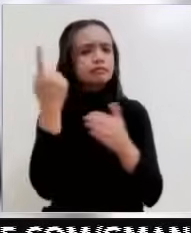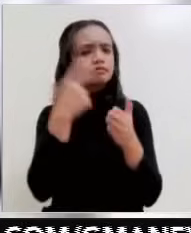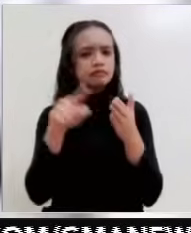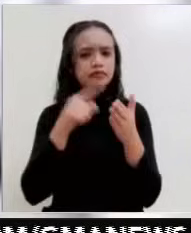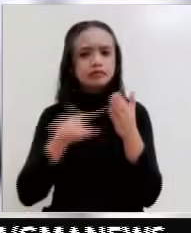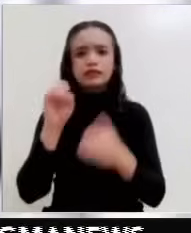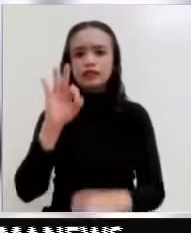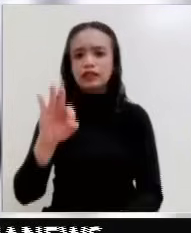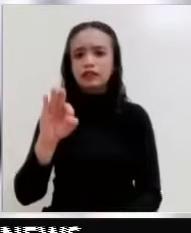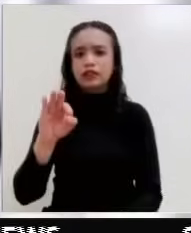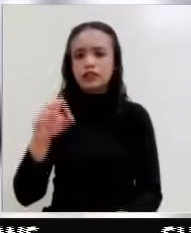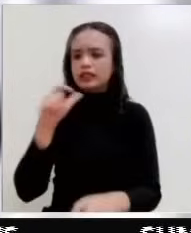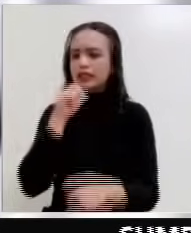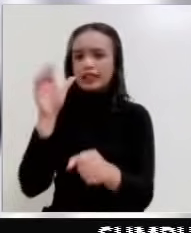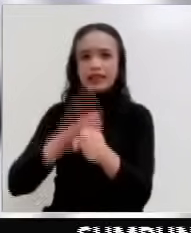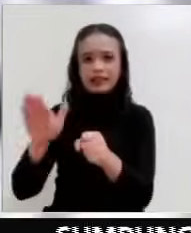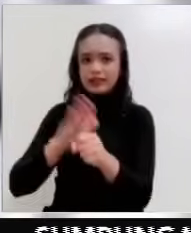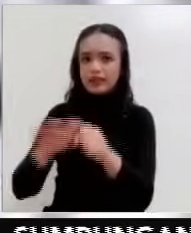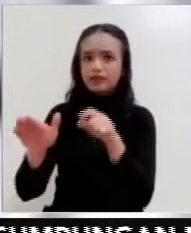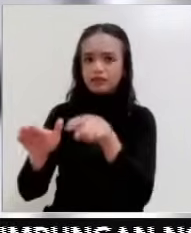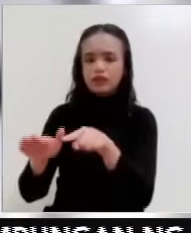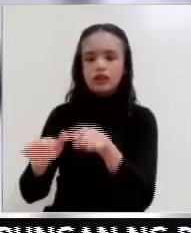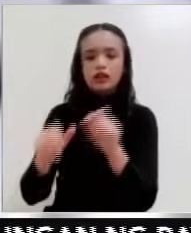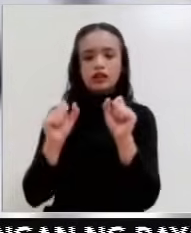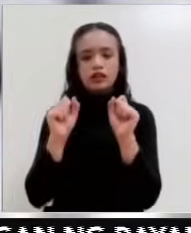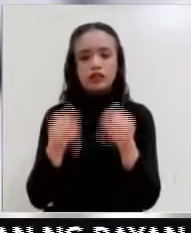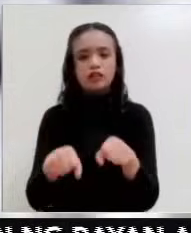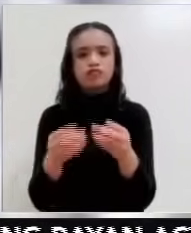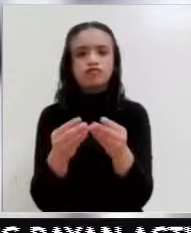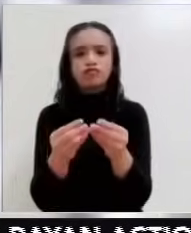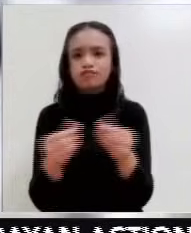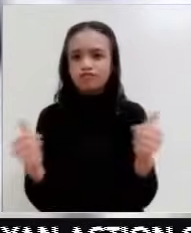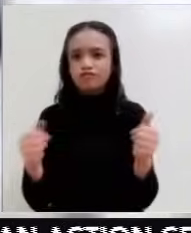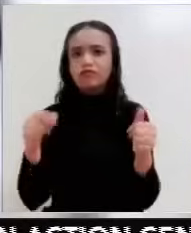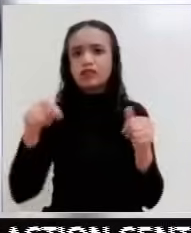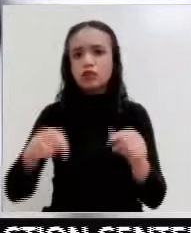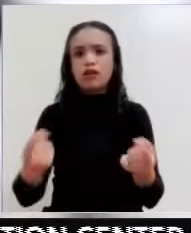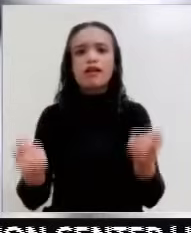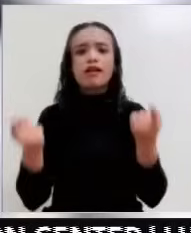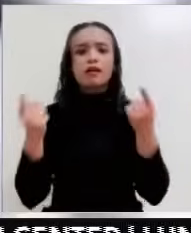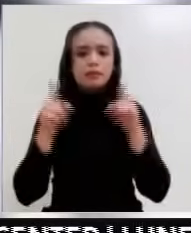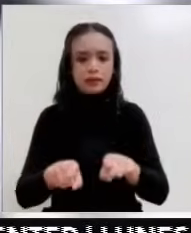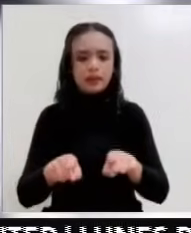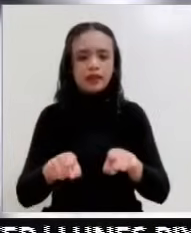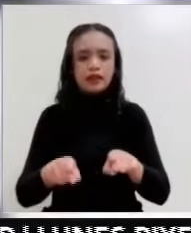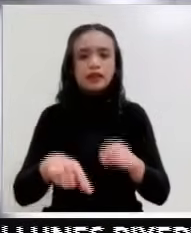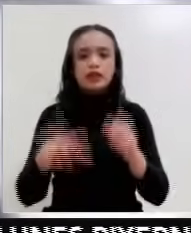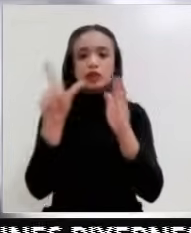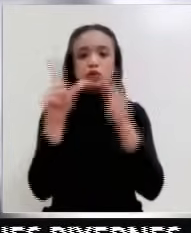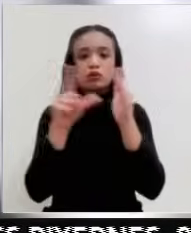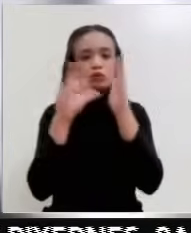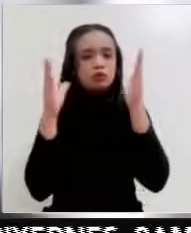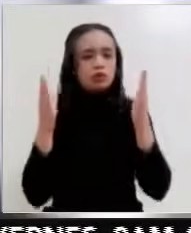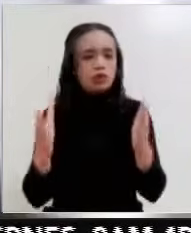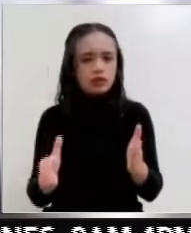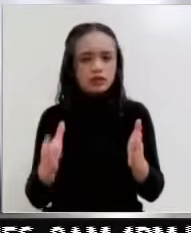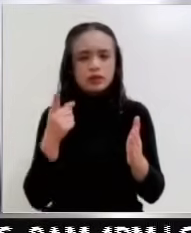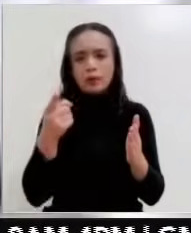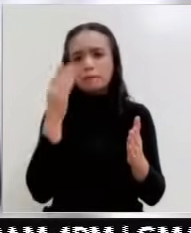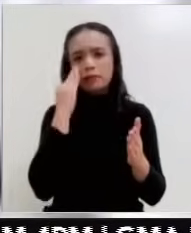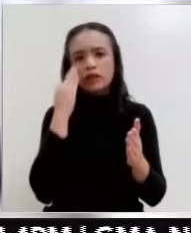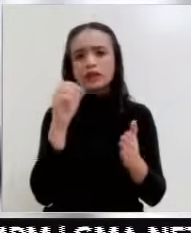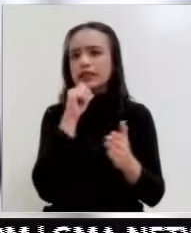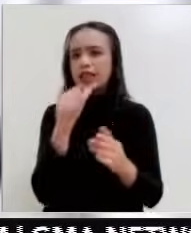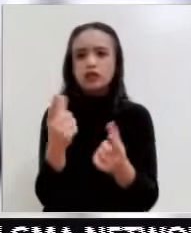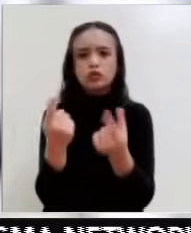enough to be able to address these incidents where lawyers are apparently, you know, not doing their tasks